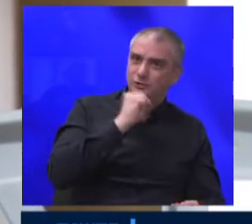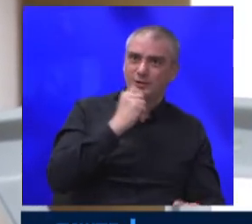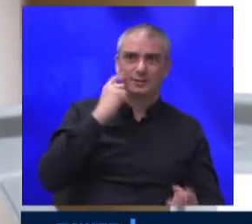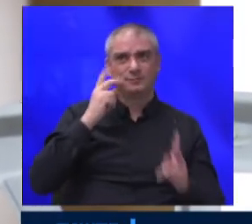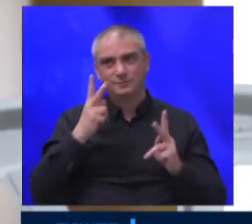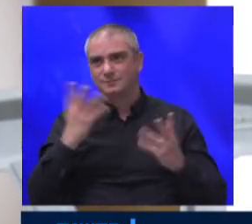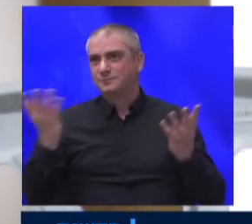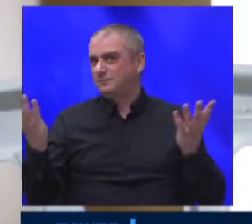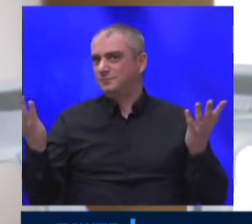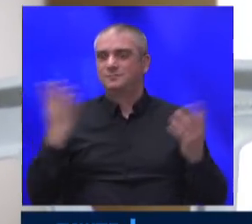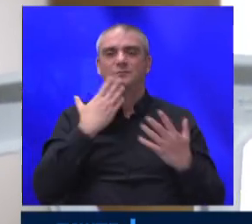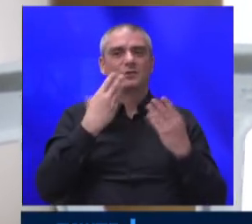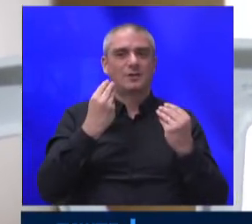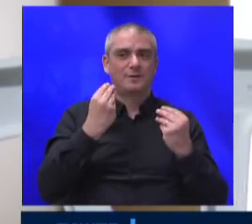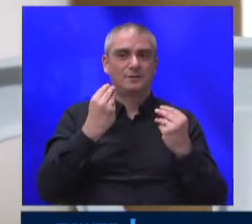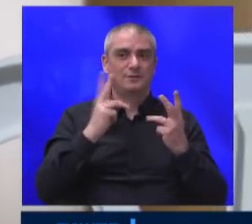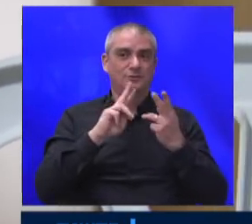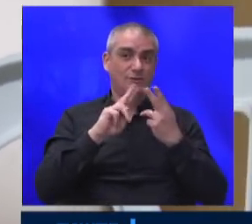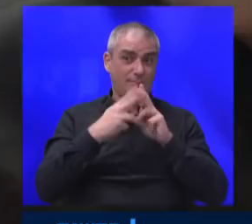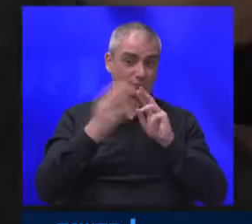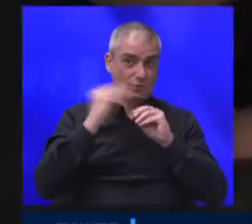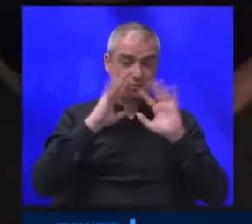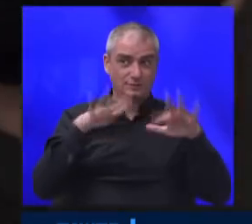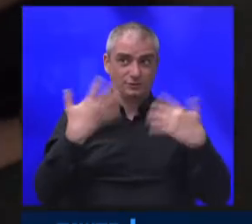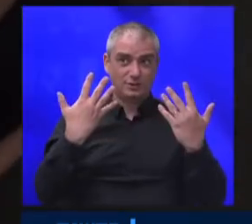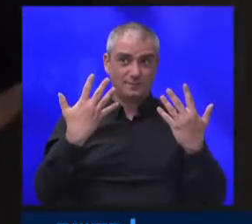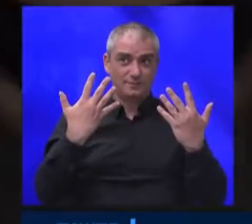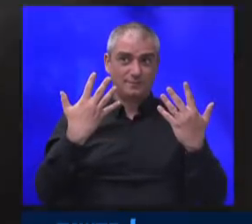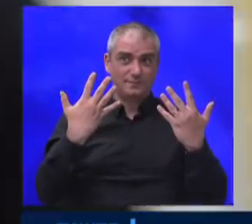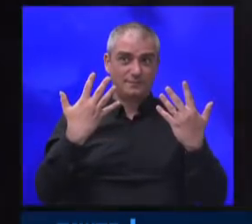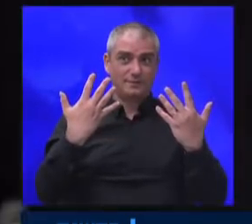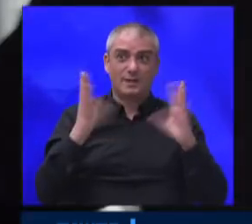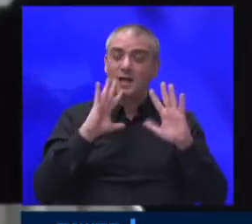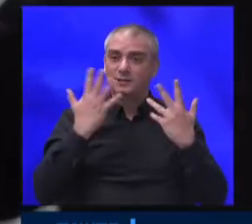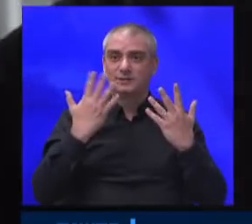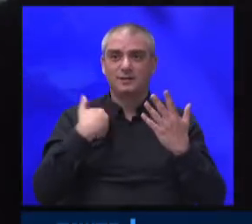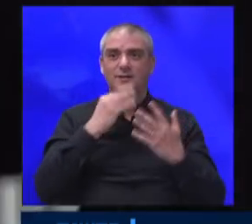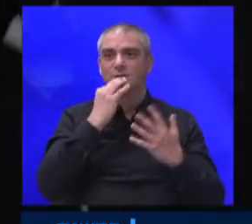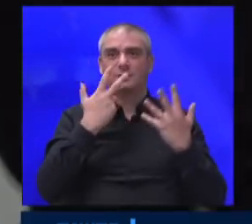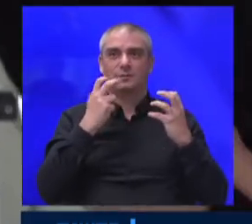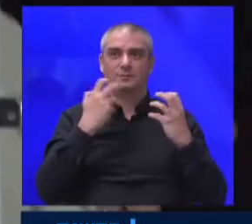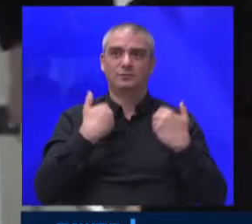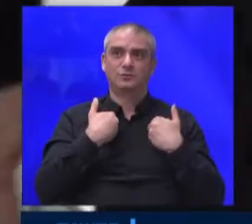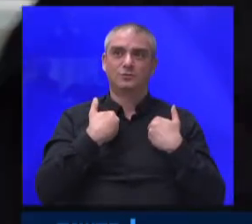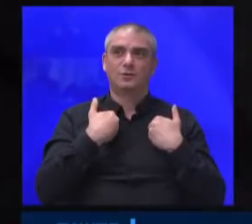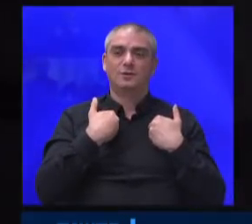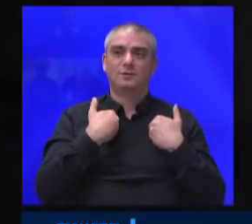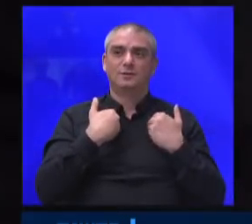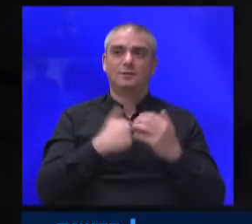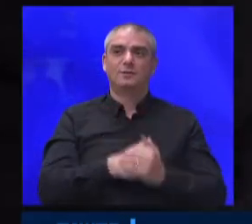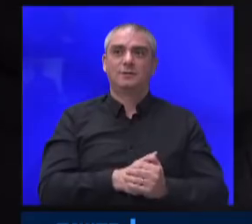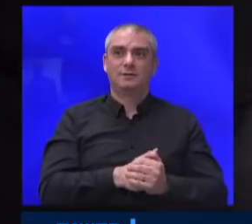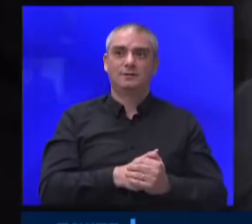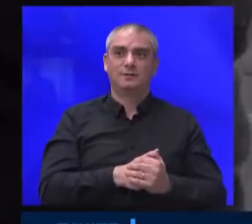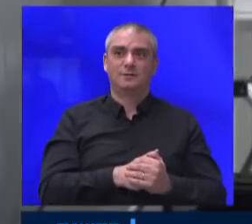רבה, ושניפגש פה בעוד 10 שנים. עשר, אנחנו נהיה בין 80. בוא נגיד שיום נגיע לסילבסטר